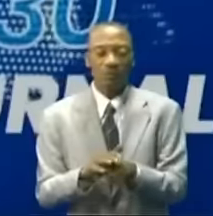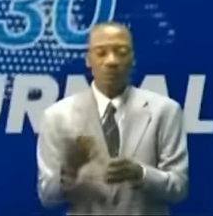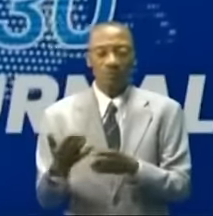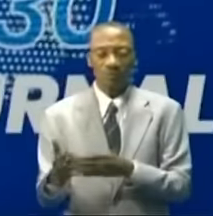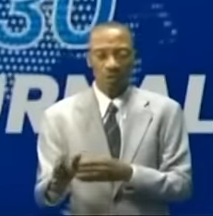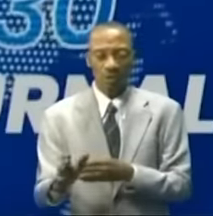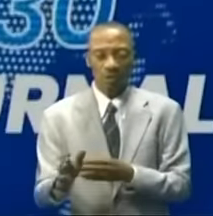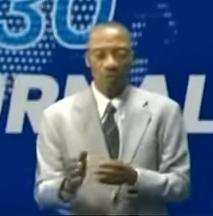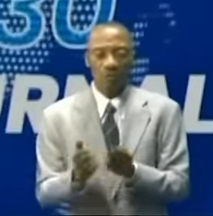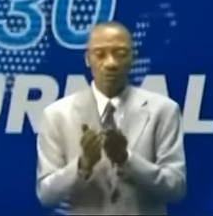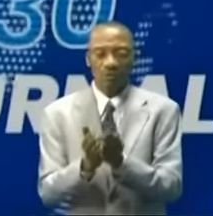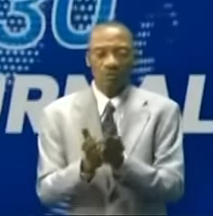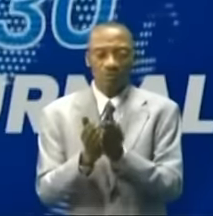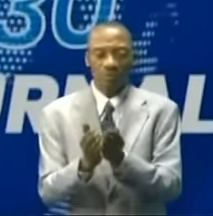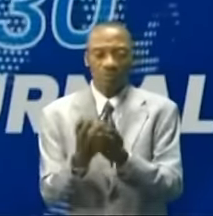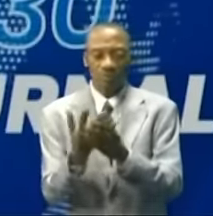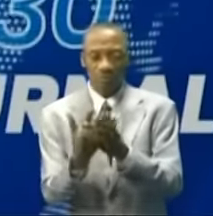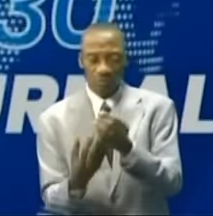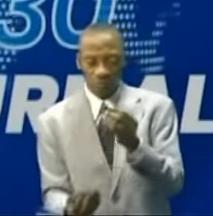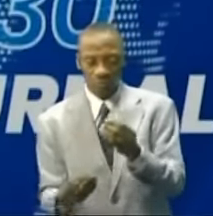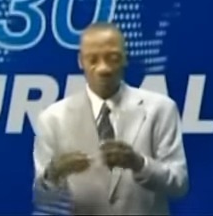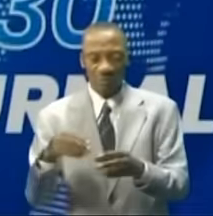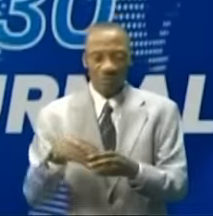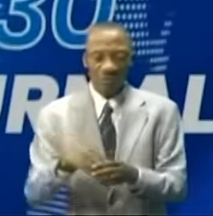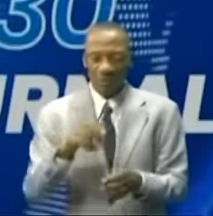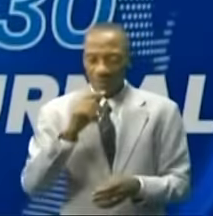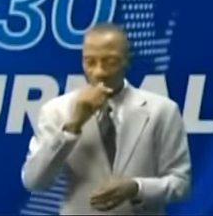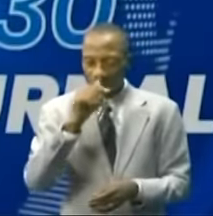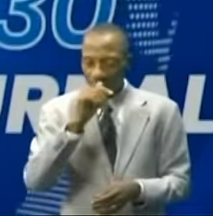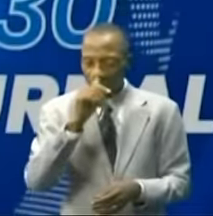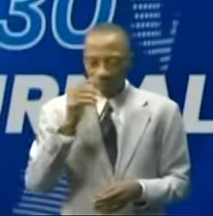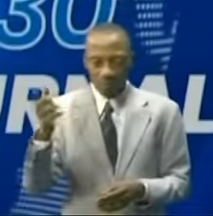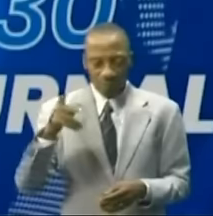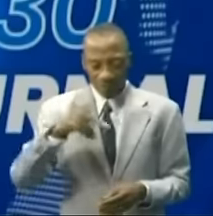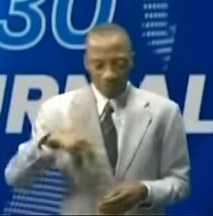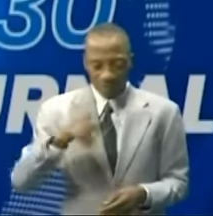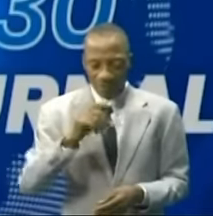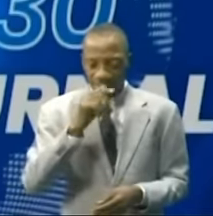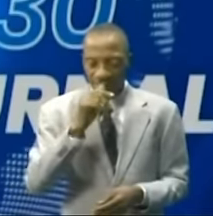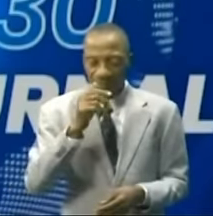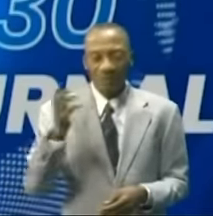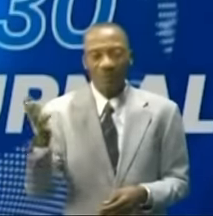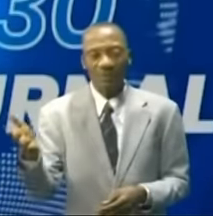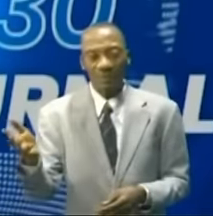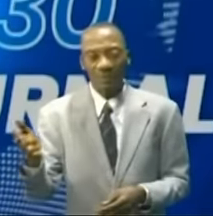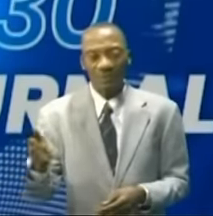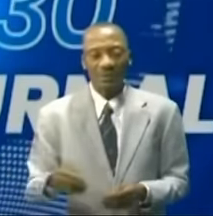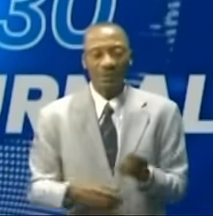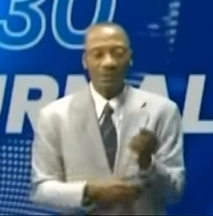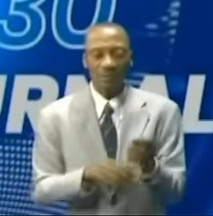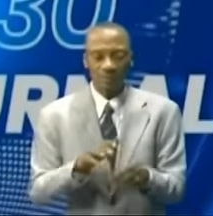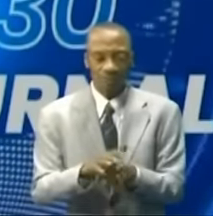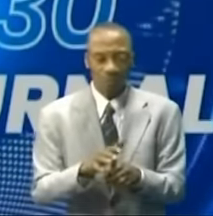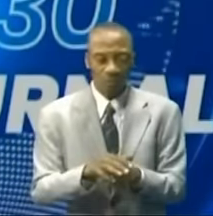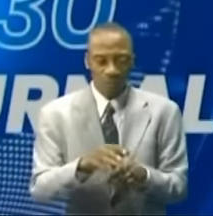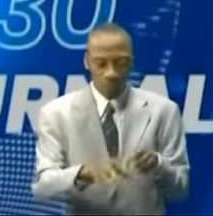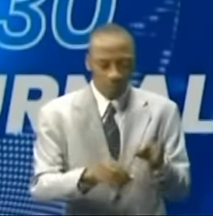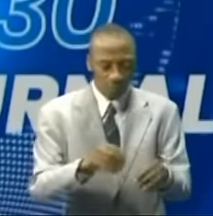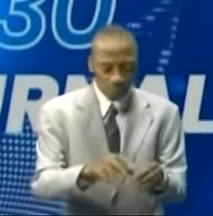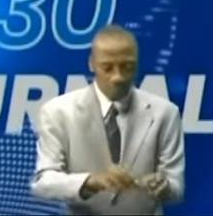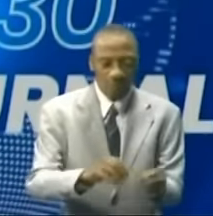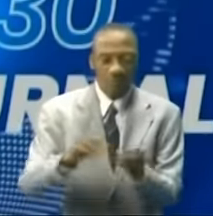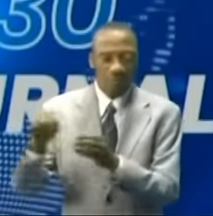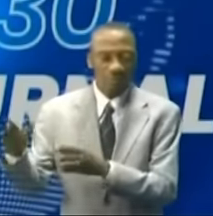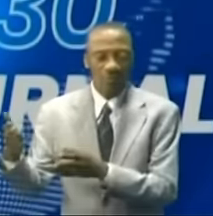du naufrage d'une baleinière en destination des Nyoki qui transportait près de 300 passagers et sur place de recherche